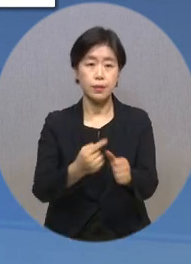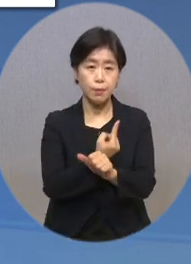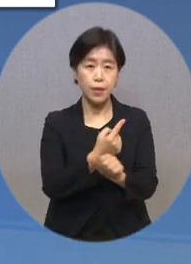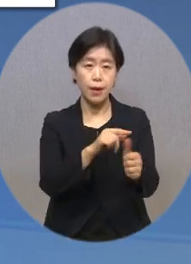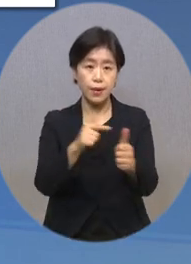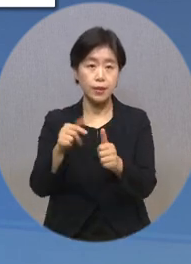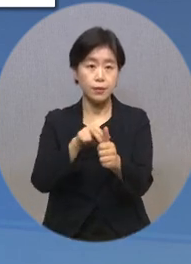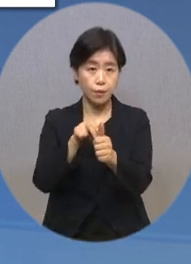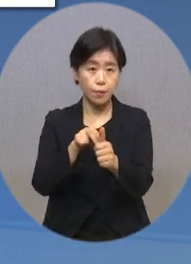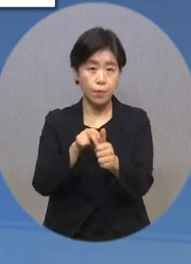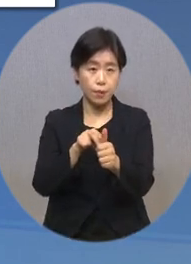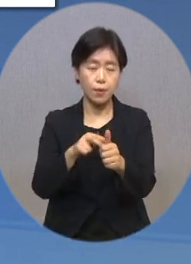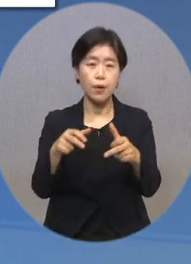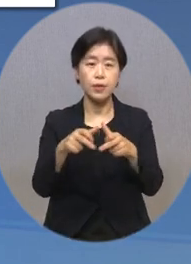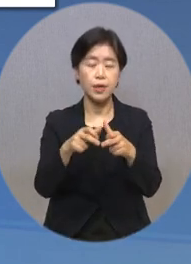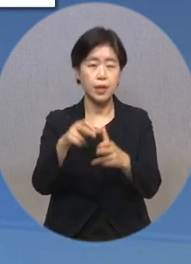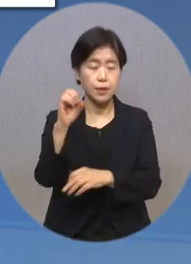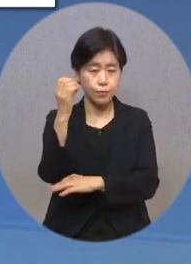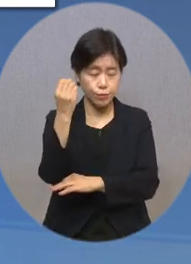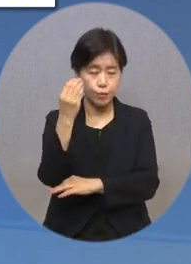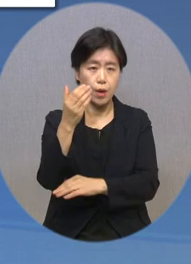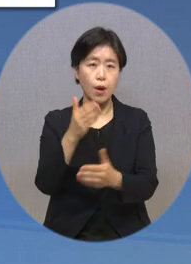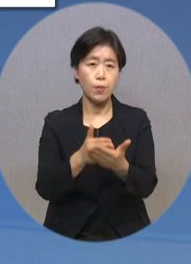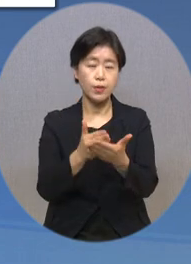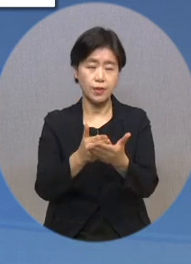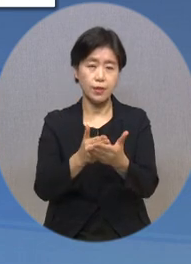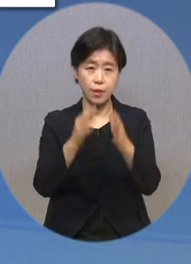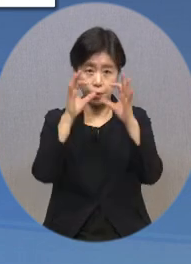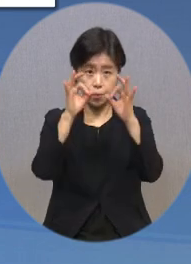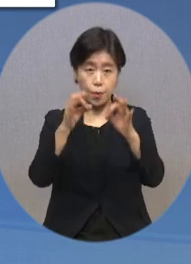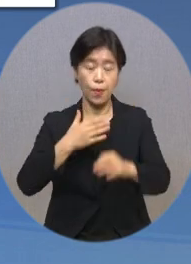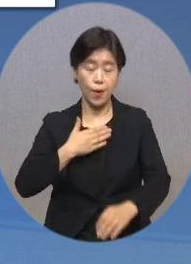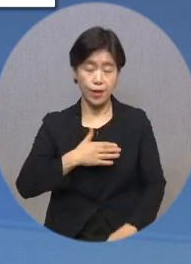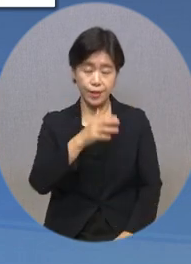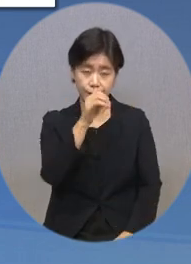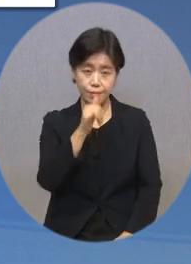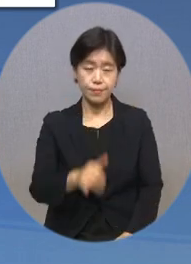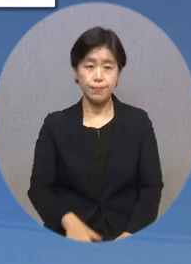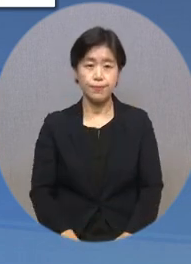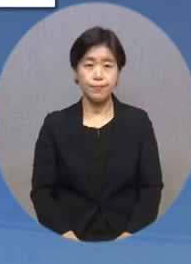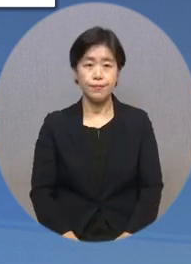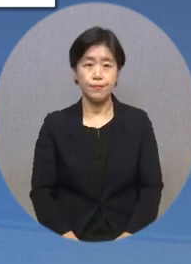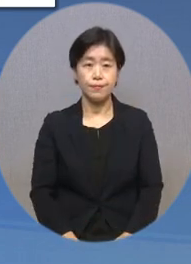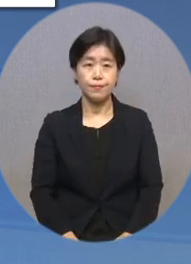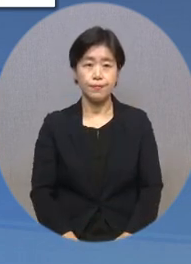사항은 웰피어뉴스 홈페이지와 장애인신문, 복지TV 뉴스를 통해 확인할 수 있습니다.